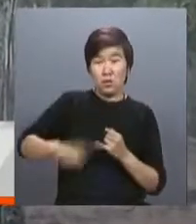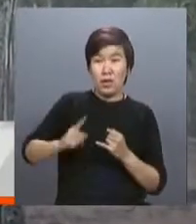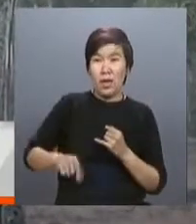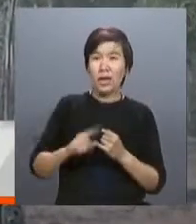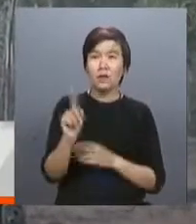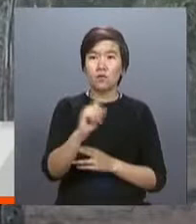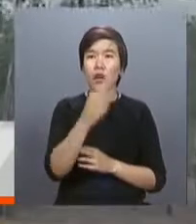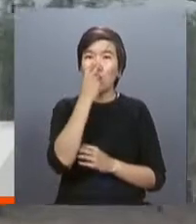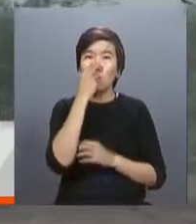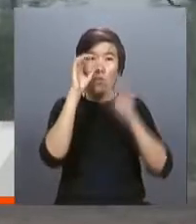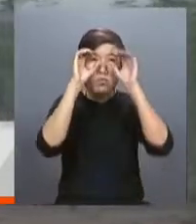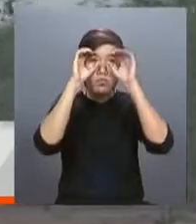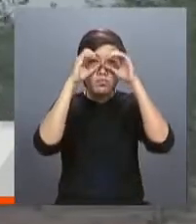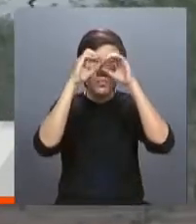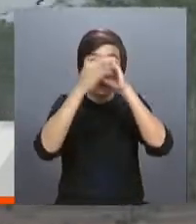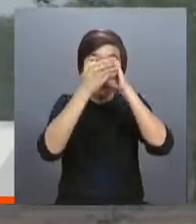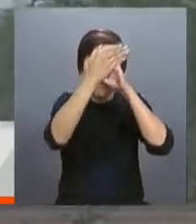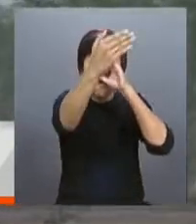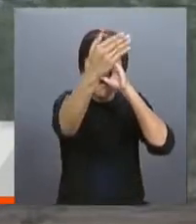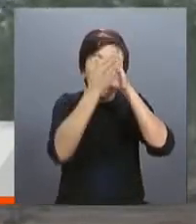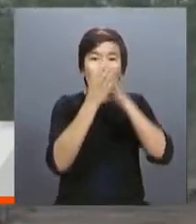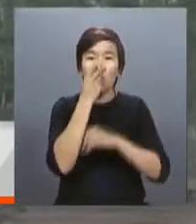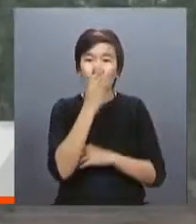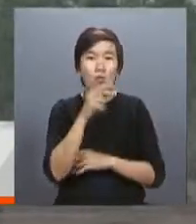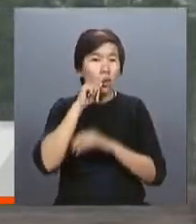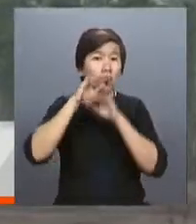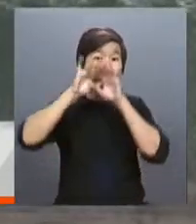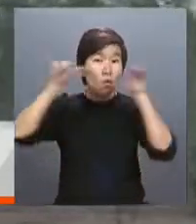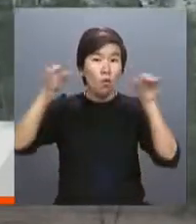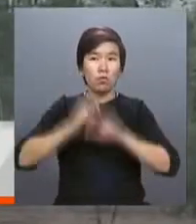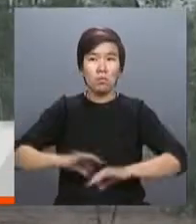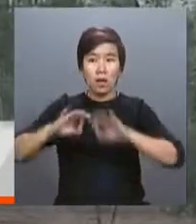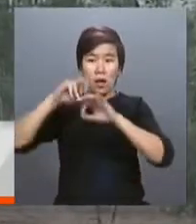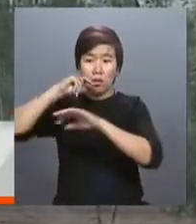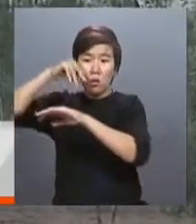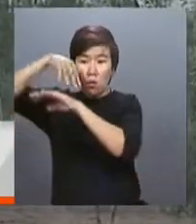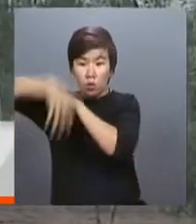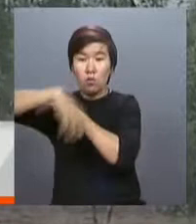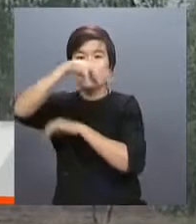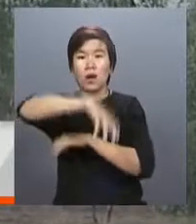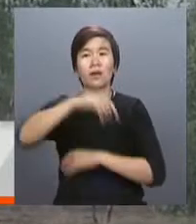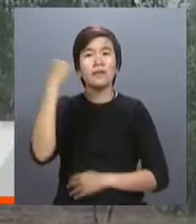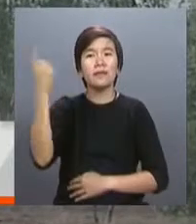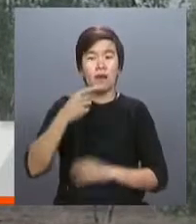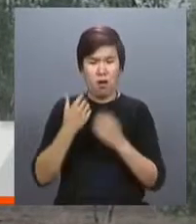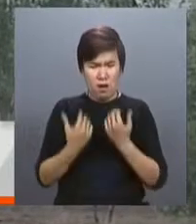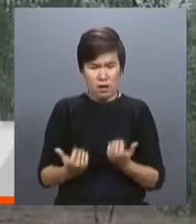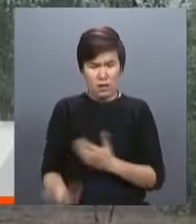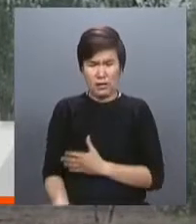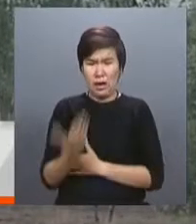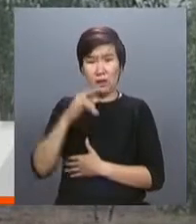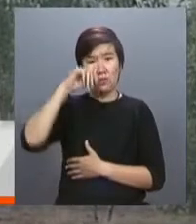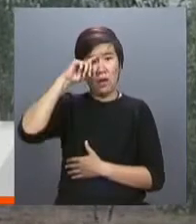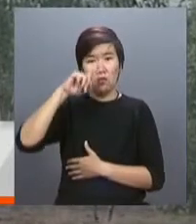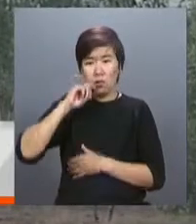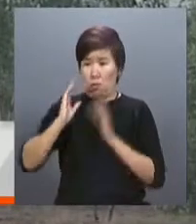หูดำอพยพซึ่งเป็นเทศกาลท่องเที่ยวที่สำคัญของจังหวัดนครนายกแต่ว่าเช้าสุดสัปดาห์นี้ไม่มีนักท่องเที่ยว